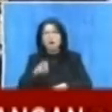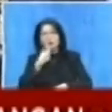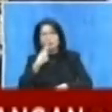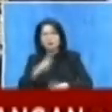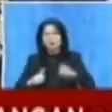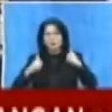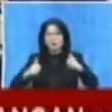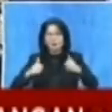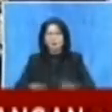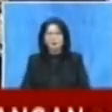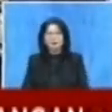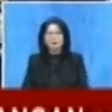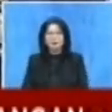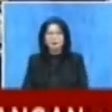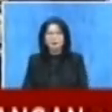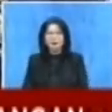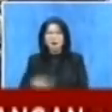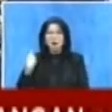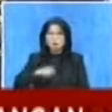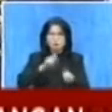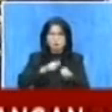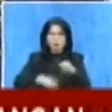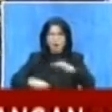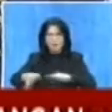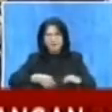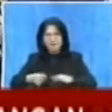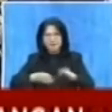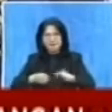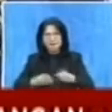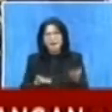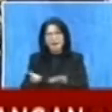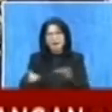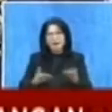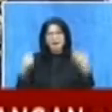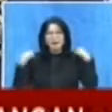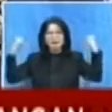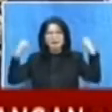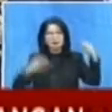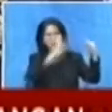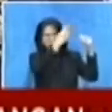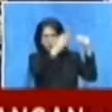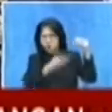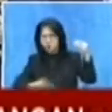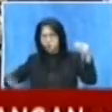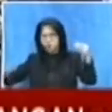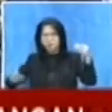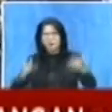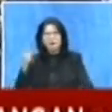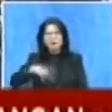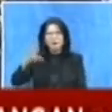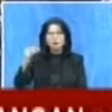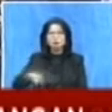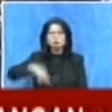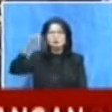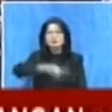kompetitif. Kita juga harus membenahi fasilitas layanan kesehatan dari hulu sampai hilir, dari pusat hingga ke